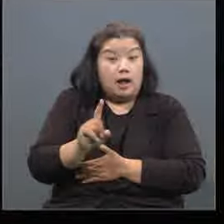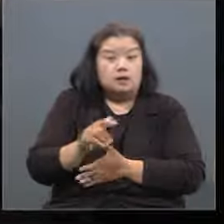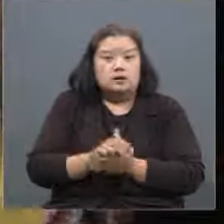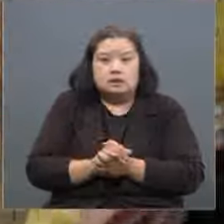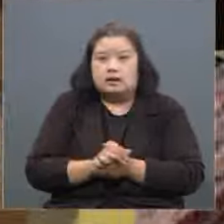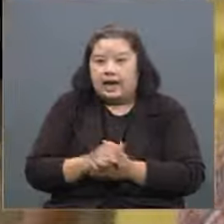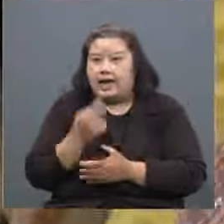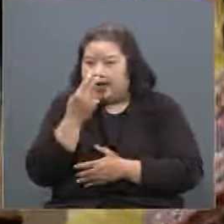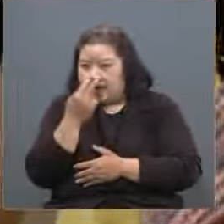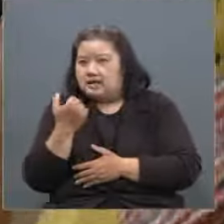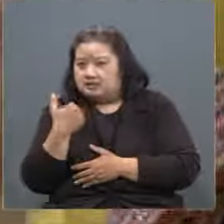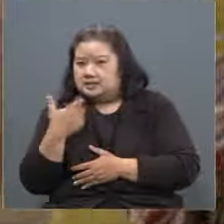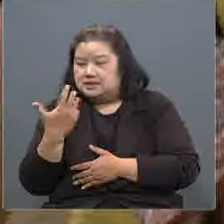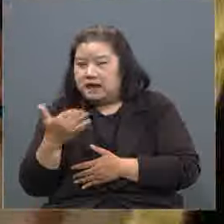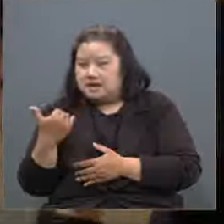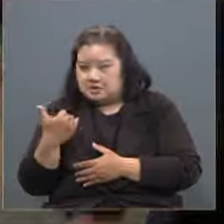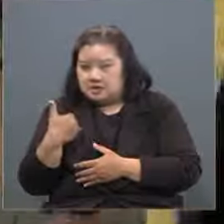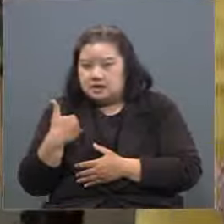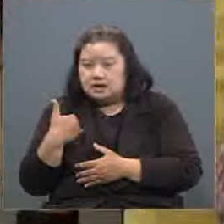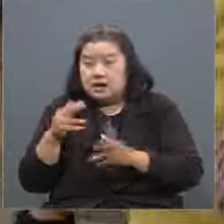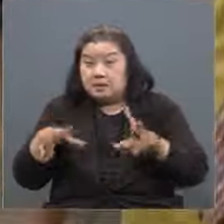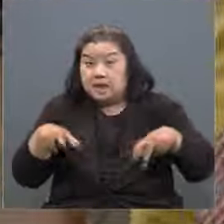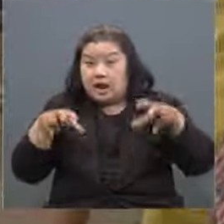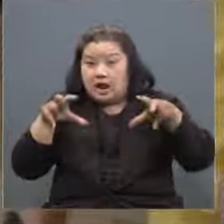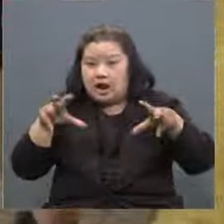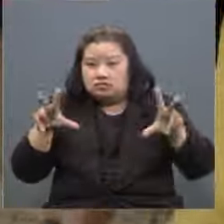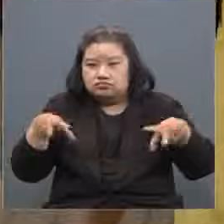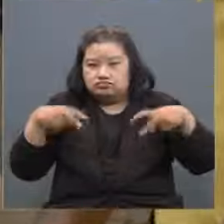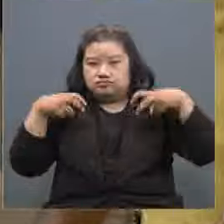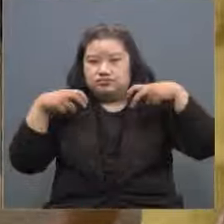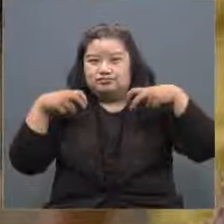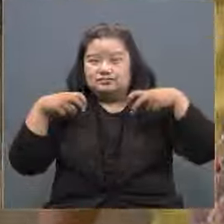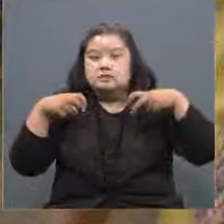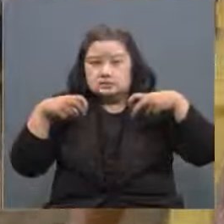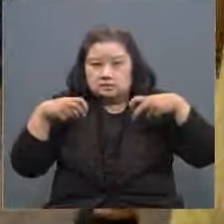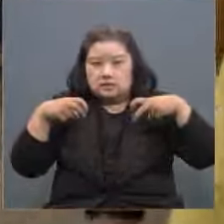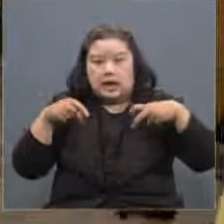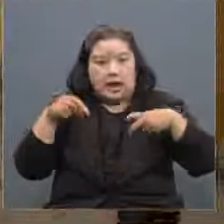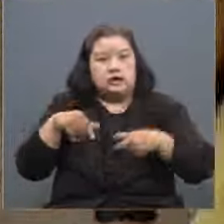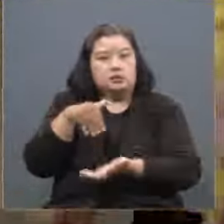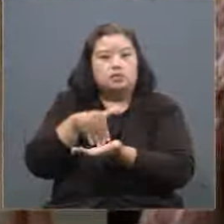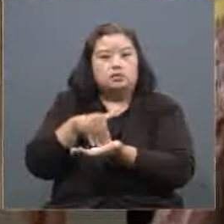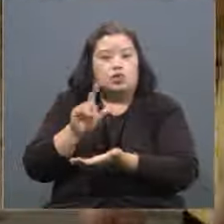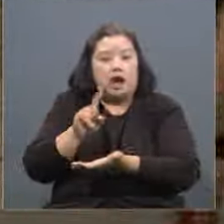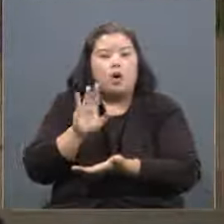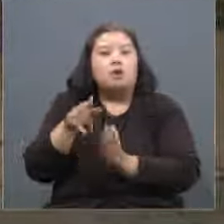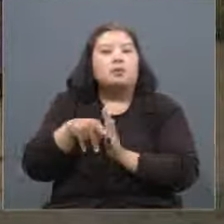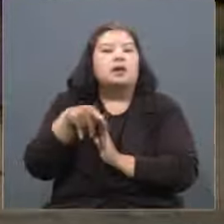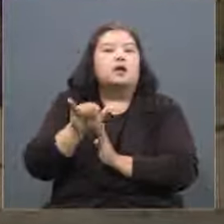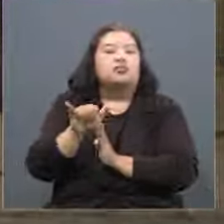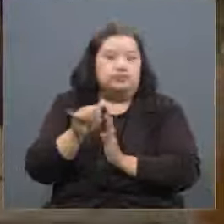พญานาคสองตนที่หันหน้าเข้ากันนะคะจุดที่น้องจูนรายงานข่าวค่ำเมื่อวานนี้ตรงนี้ก็ม